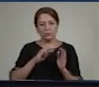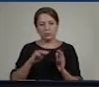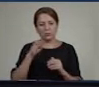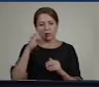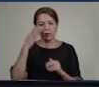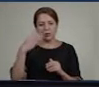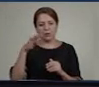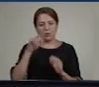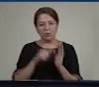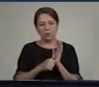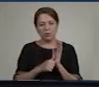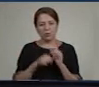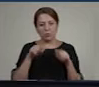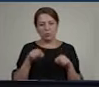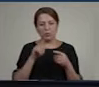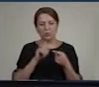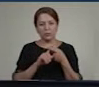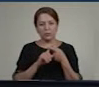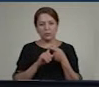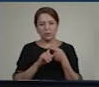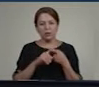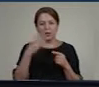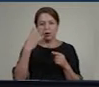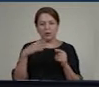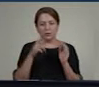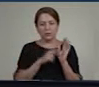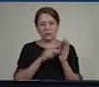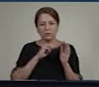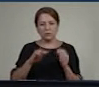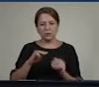70046. Bunga qo'shamiz